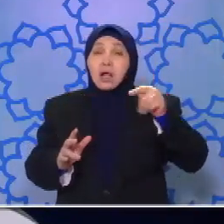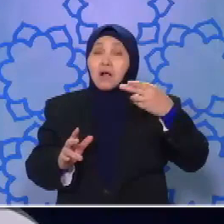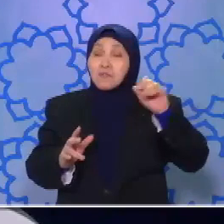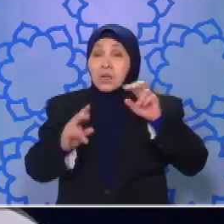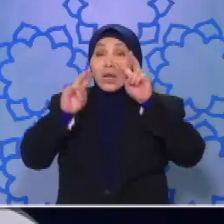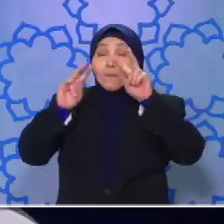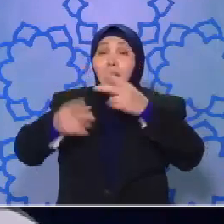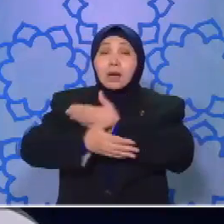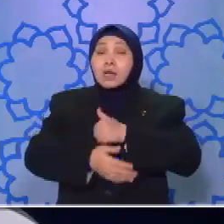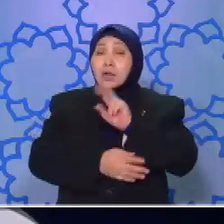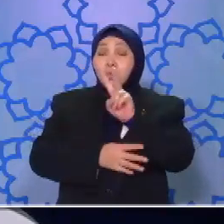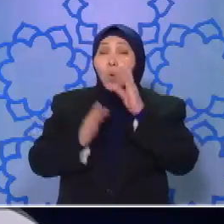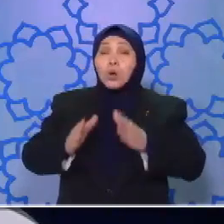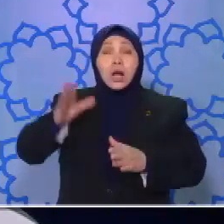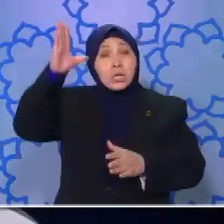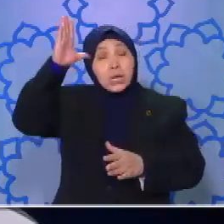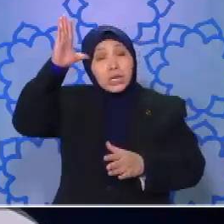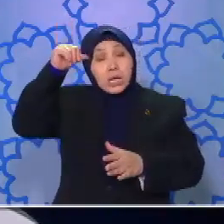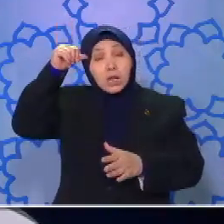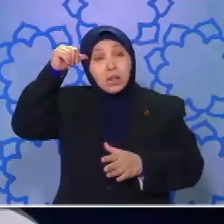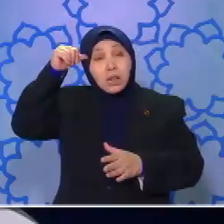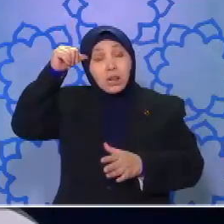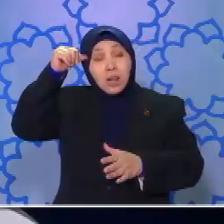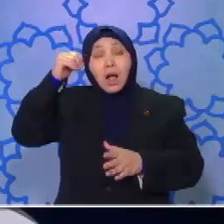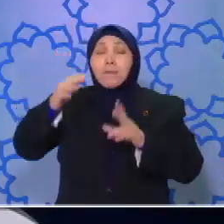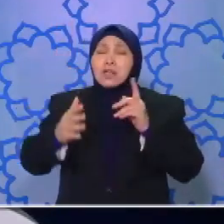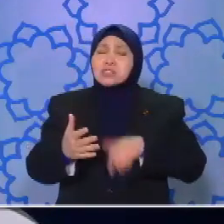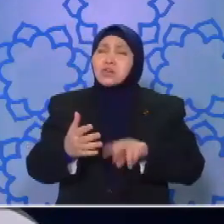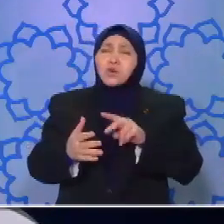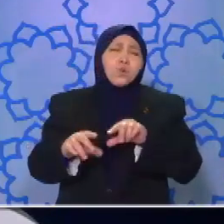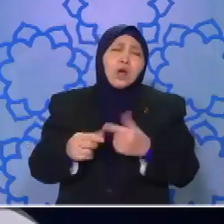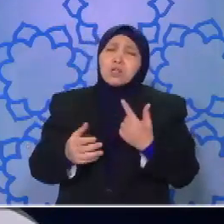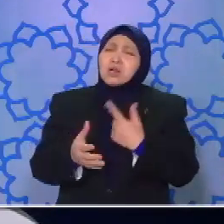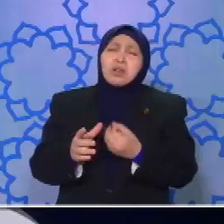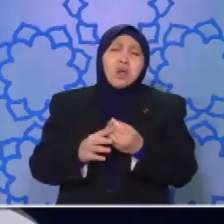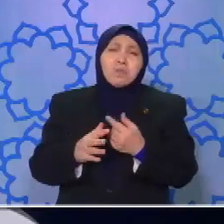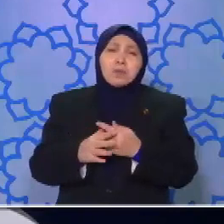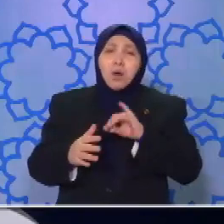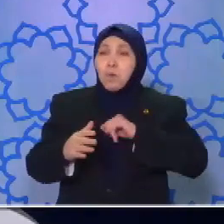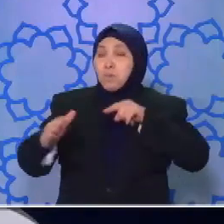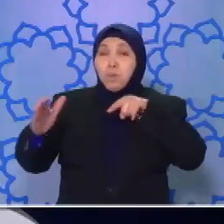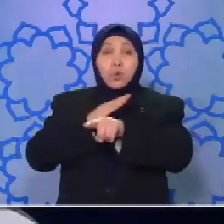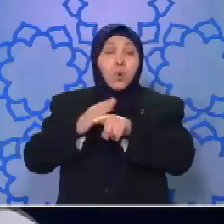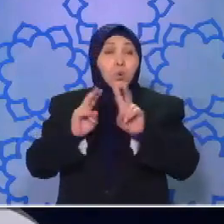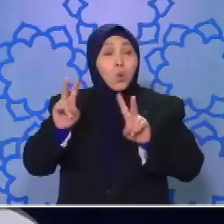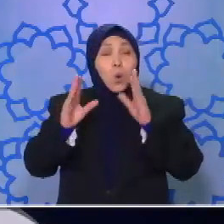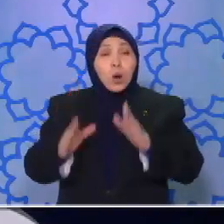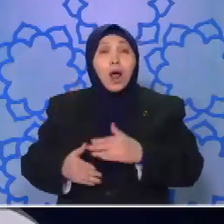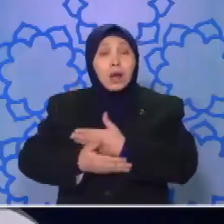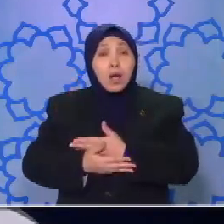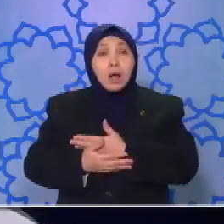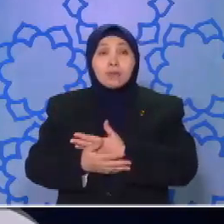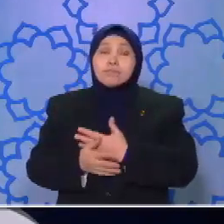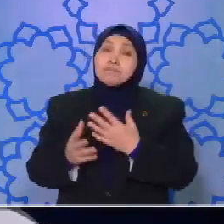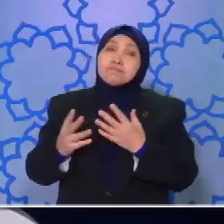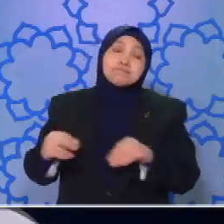Ustaz degil ketika dia baca, mungkin baca Quran ke, bising ke apa ke, bunuh 2 orang anak dan habis